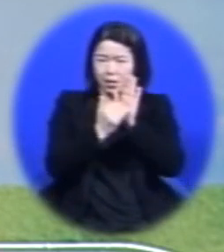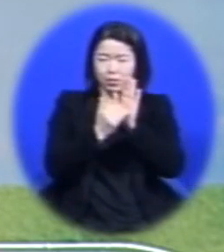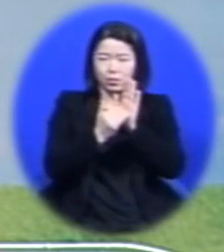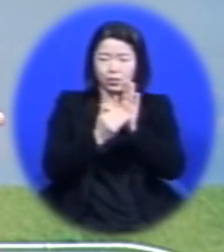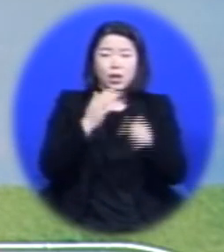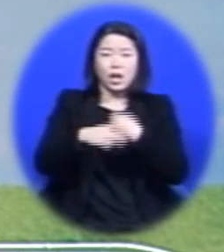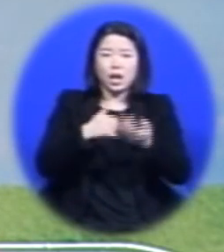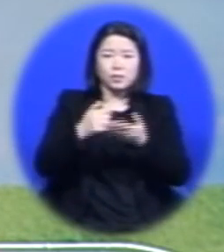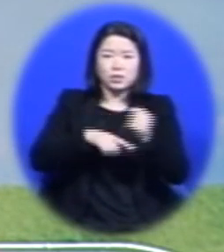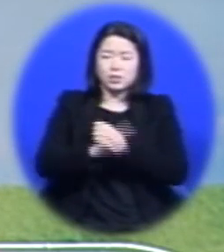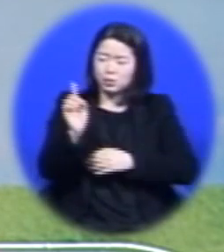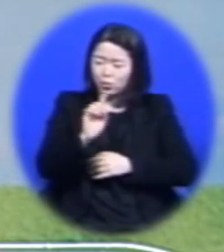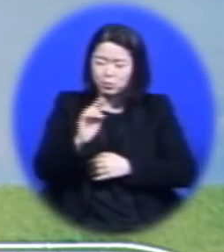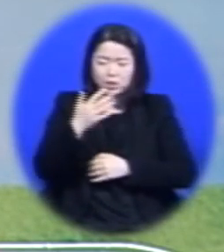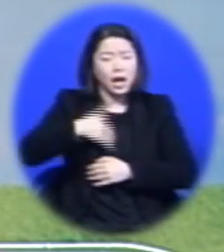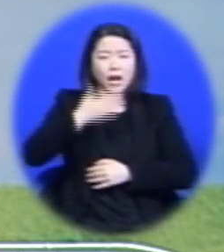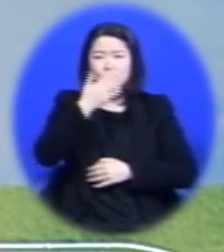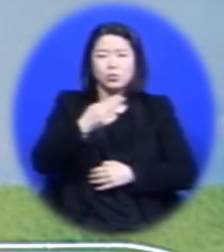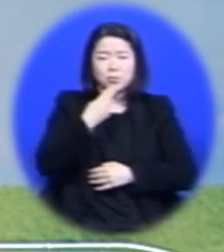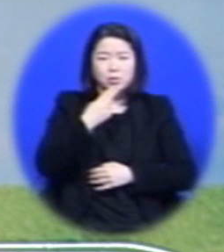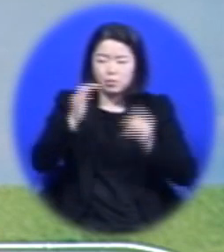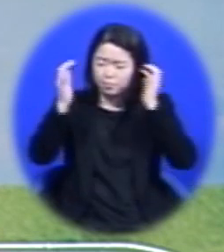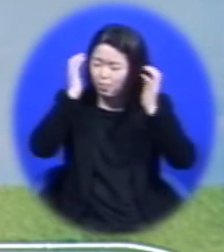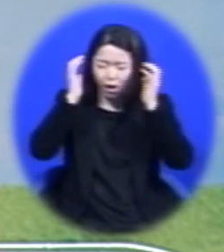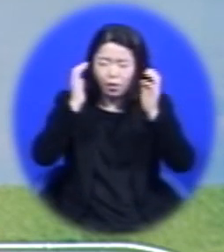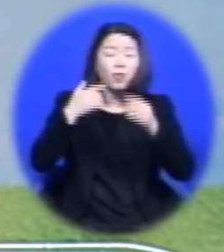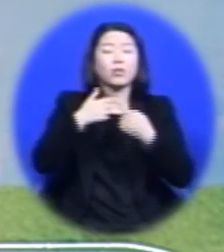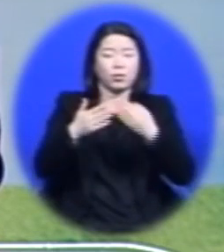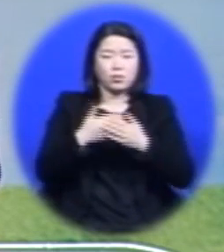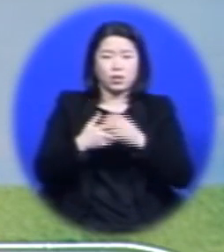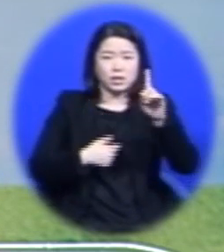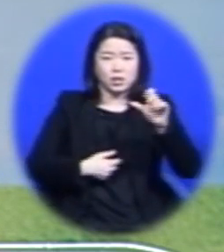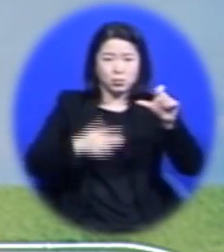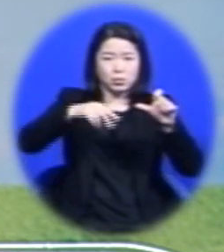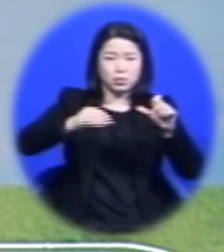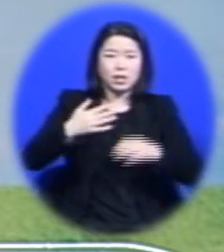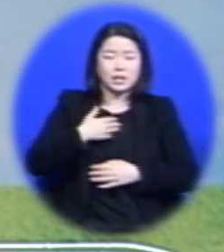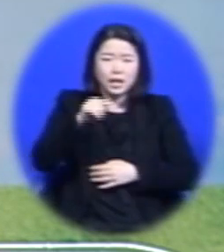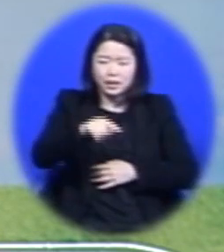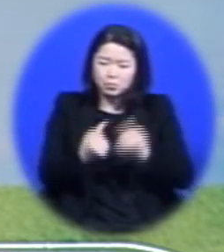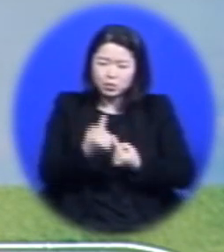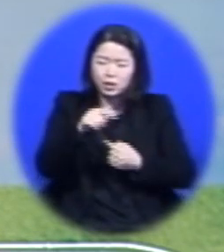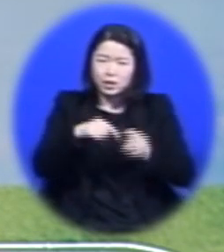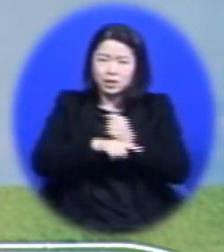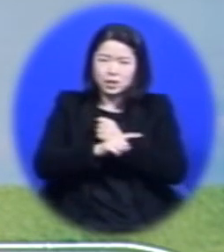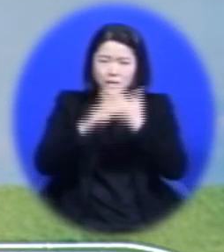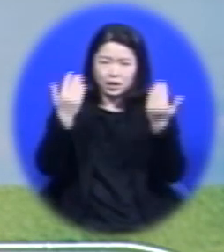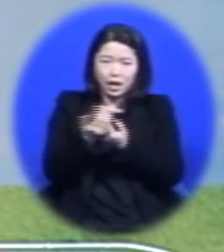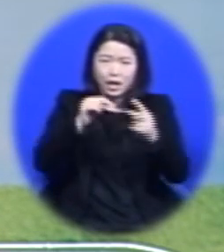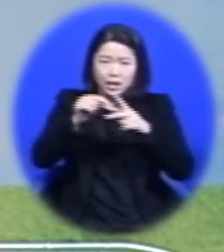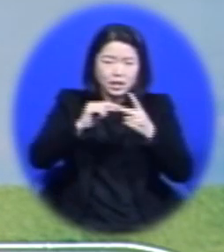하나님의 뜻을 도무지 알 수가 없겠 혼란스럽습니다 15절에 내가 비록 그 뜻을 다해 알이 지는